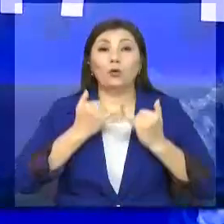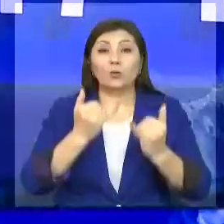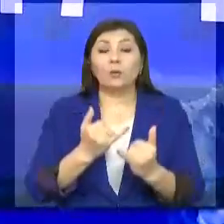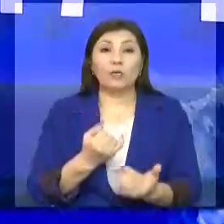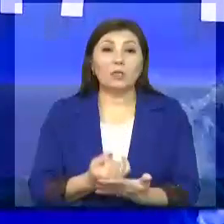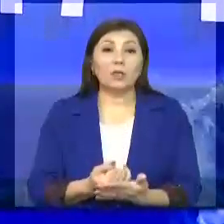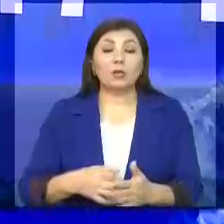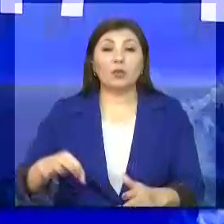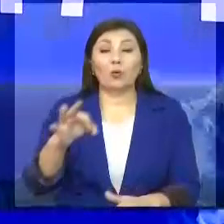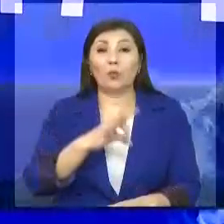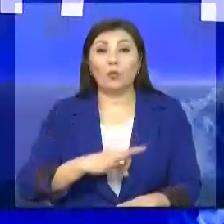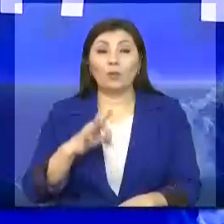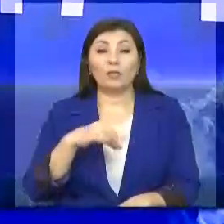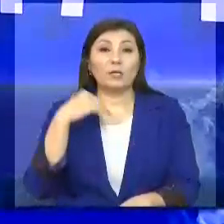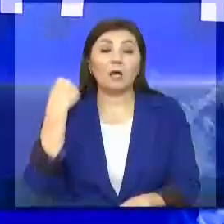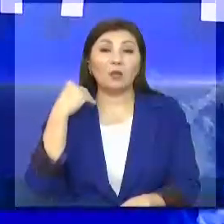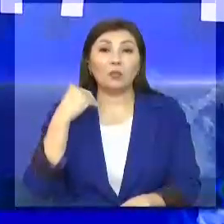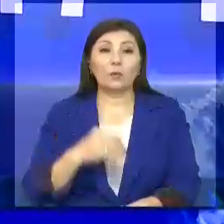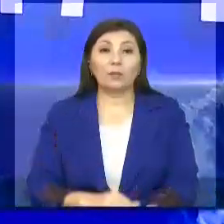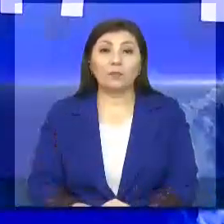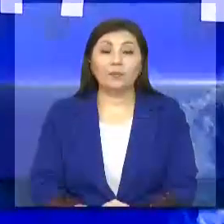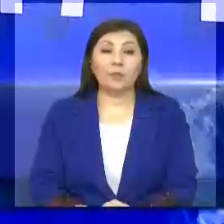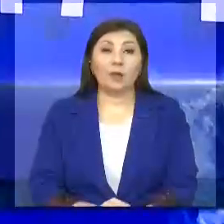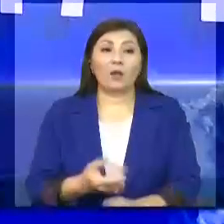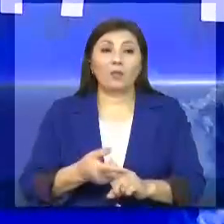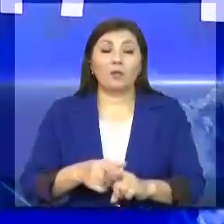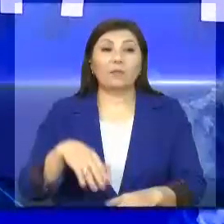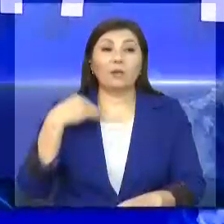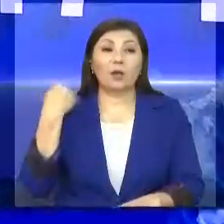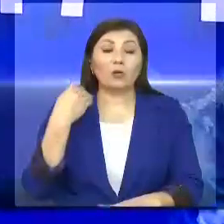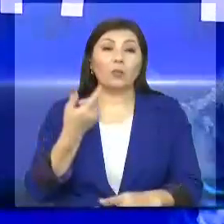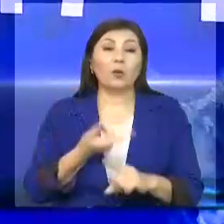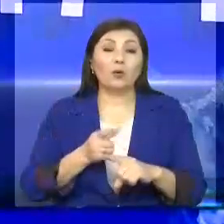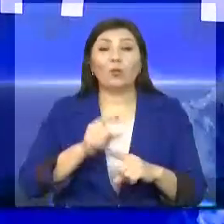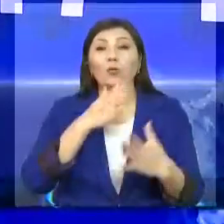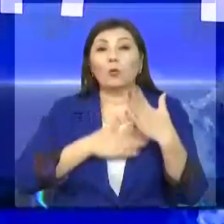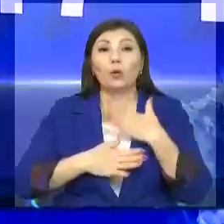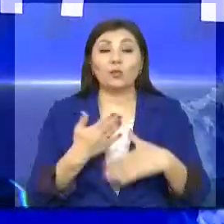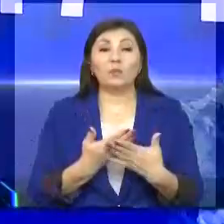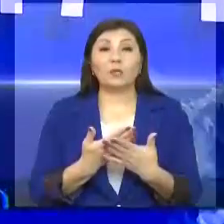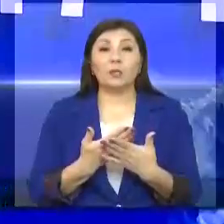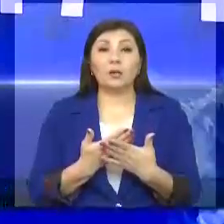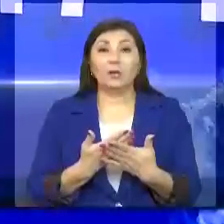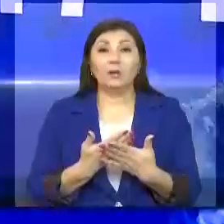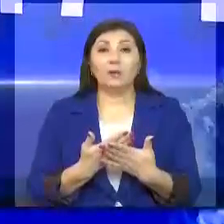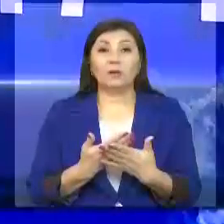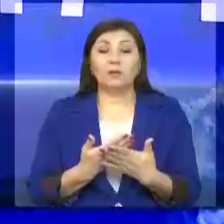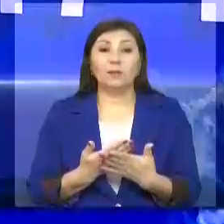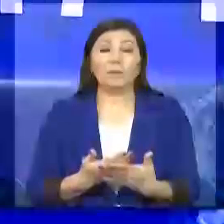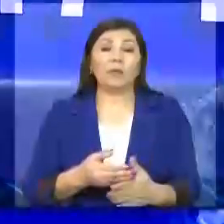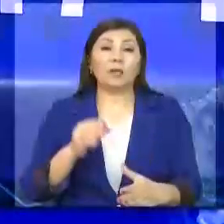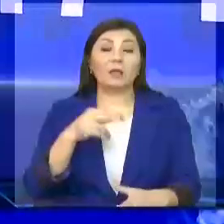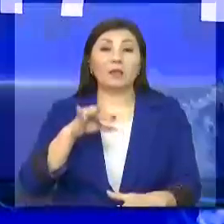үлкен облысымыздың бірі. Сондықтан мен Ақтөбеде өте қуанып отырмын. Оның үстіне өздеріңіз білесіздер, әйгілі